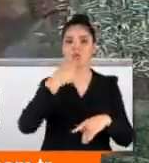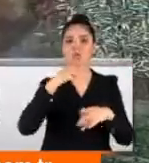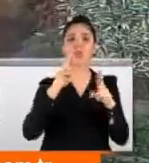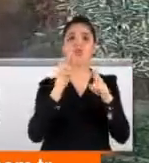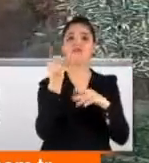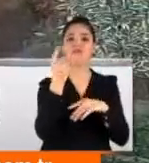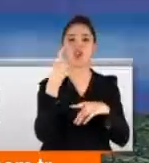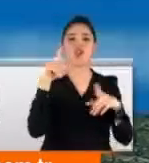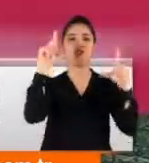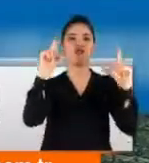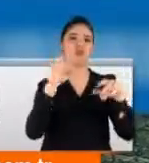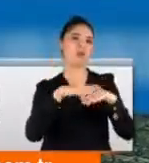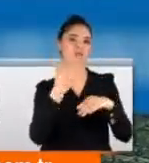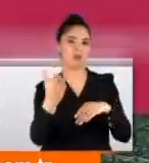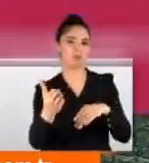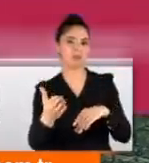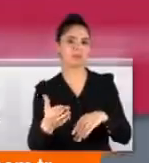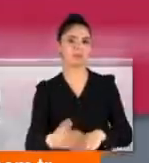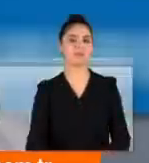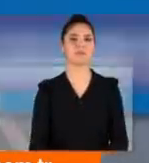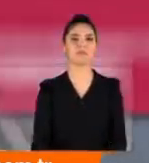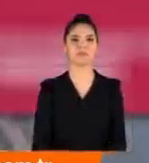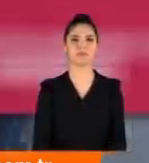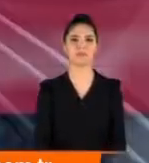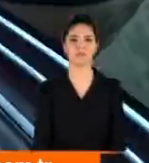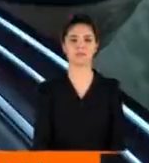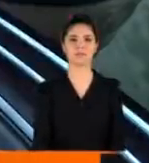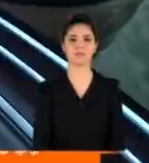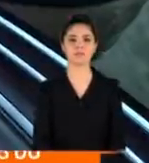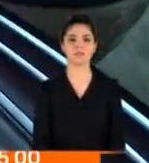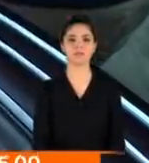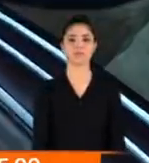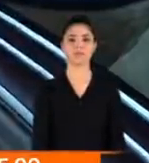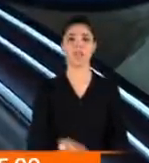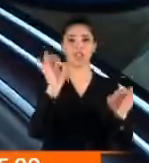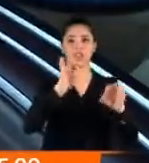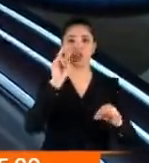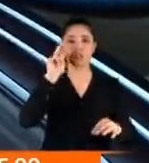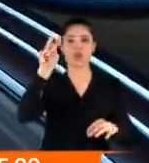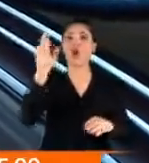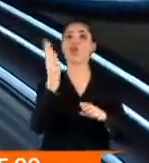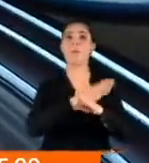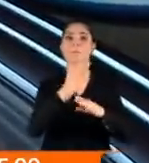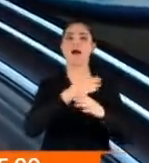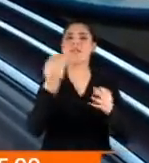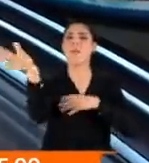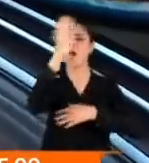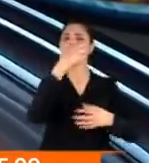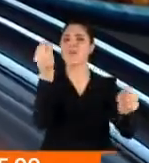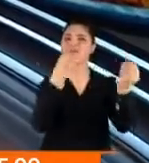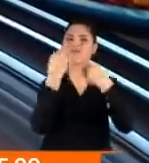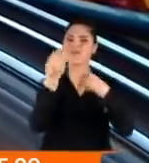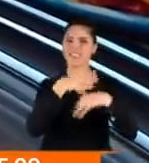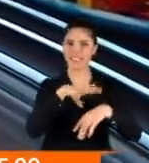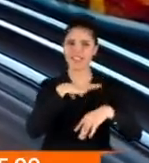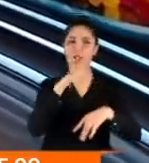virüs simgesiyle fotoğraf çekildi. Şimdi buradaki görsel malzeme iştah açıcı ve bunları